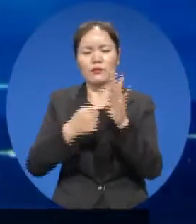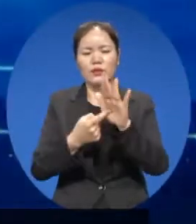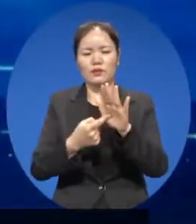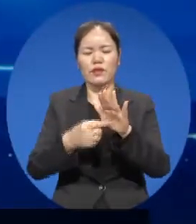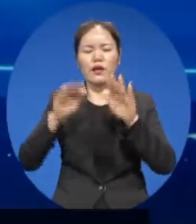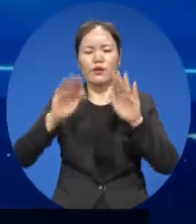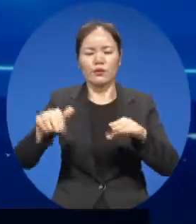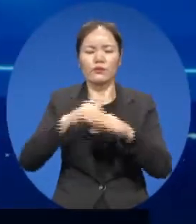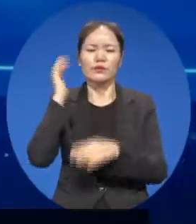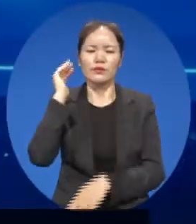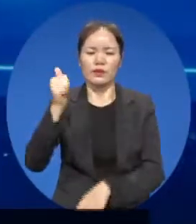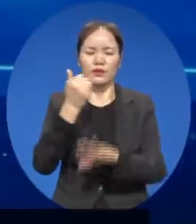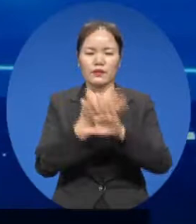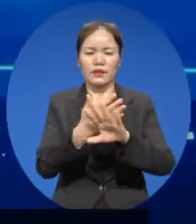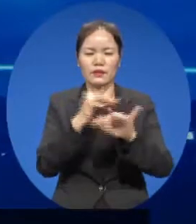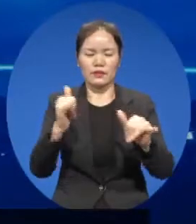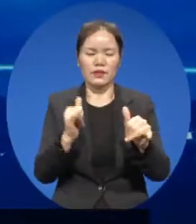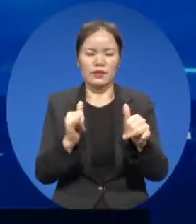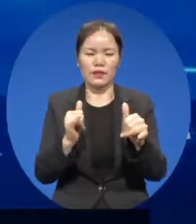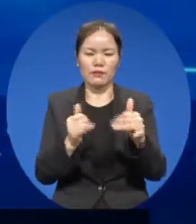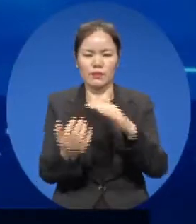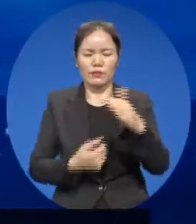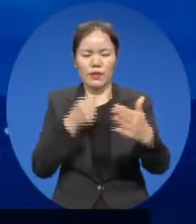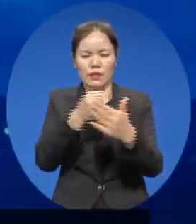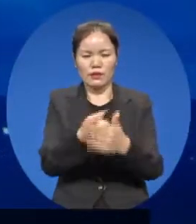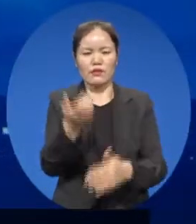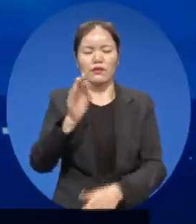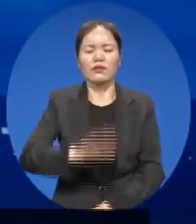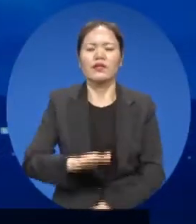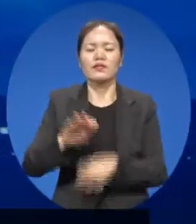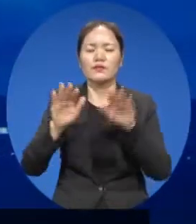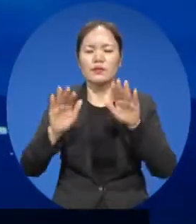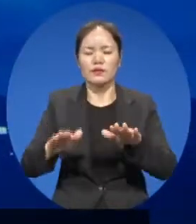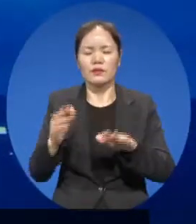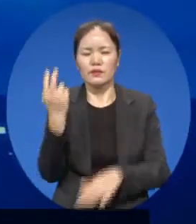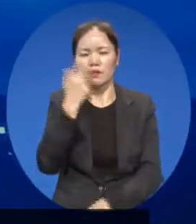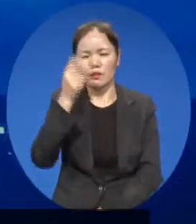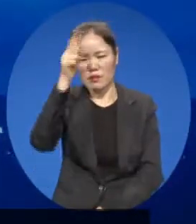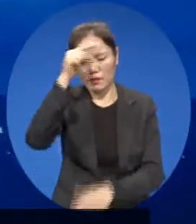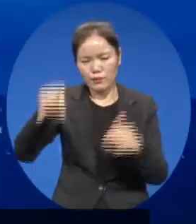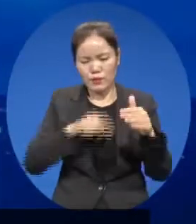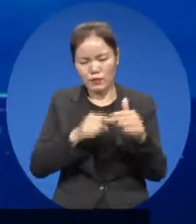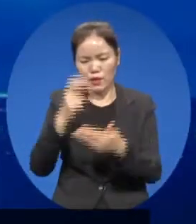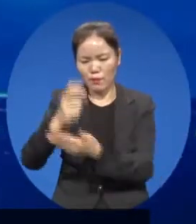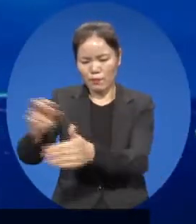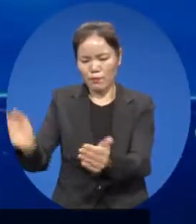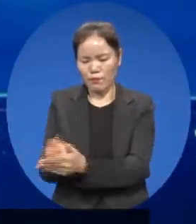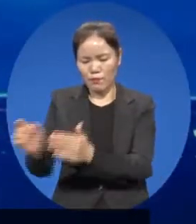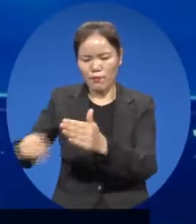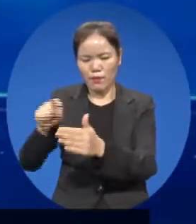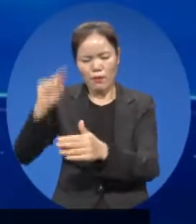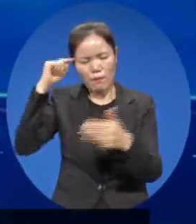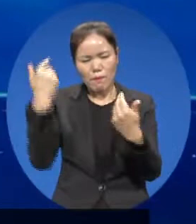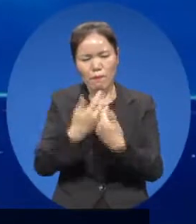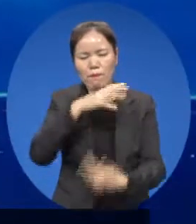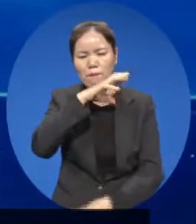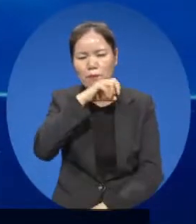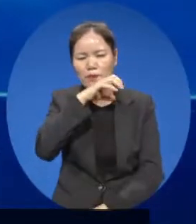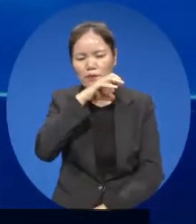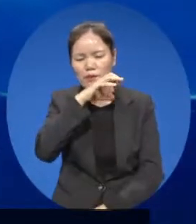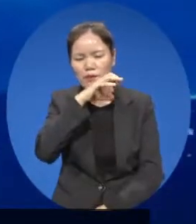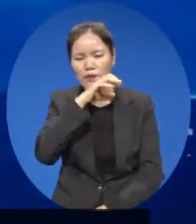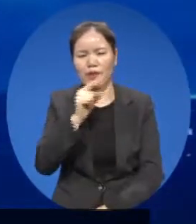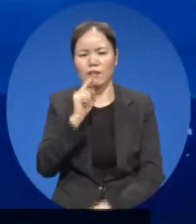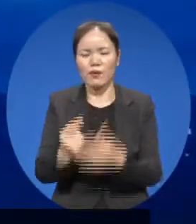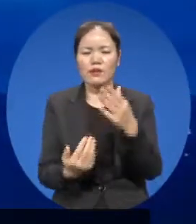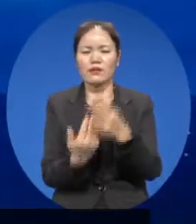차원을 내정 하긴 했습니다만 사실은 굉장히 지금 검찰 내에서 법무부 내에서도 반발하는 목소리가 상당히 많이 나오고